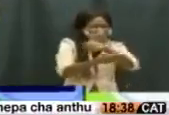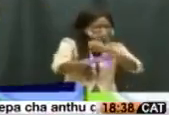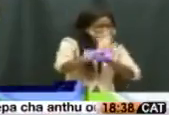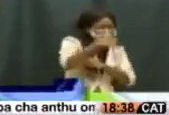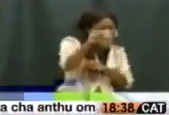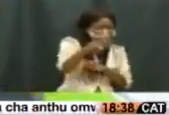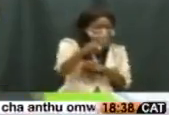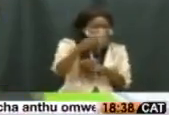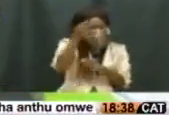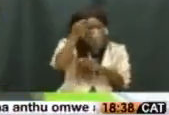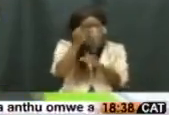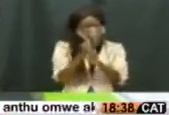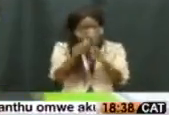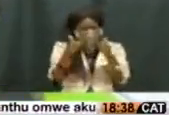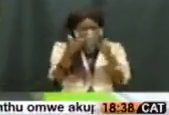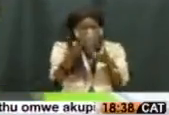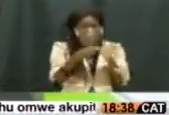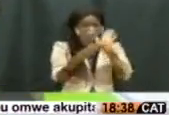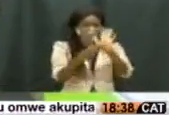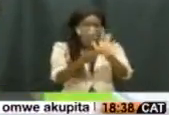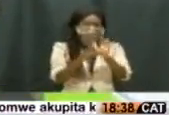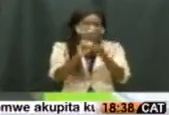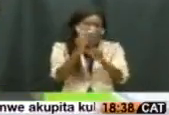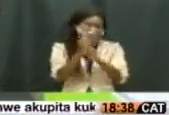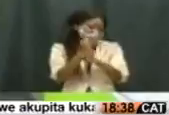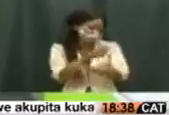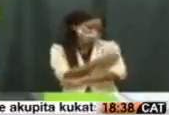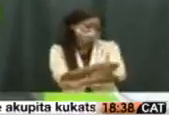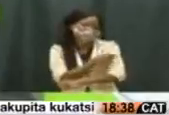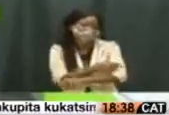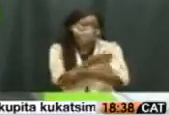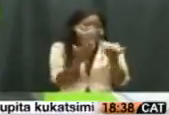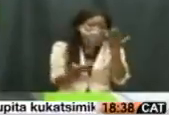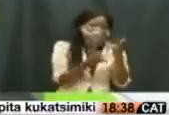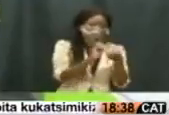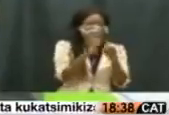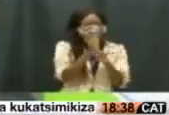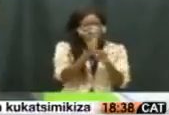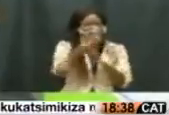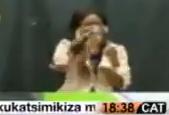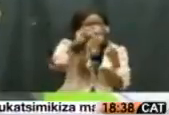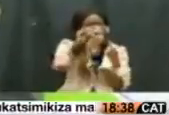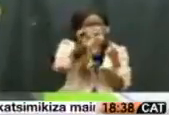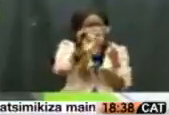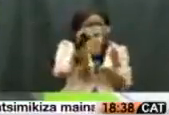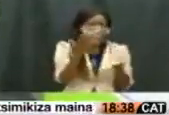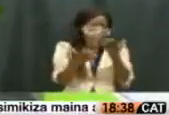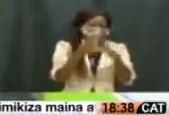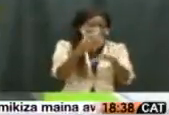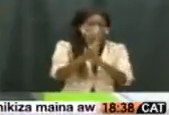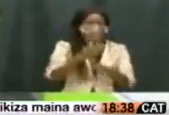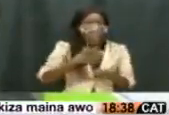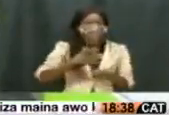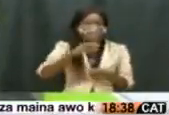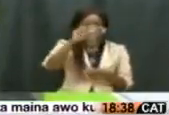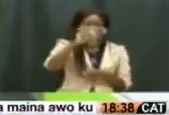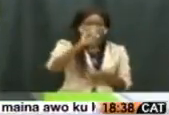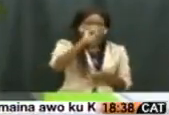ndaku zipatala kandi wa maini jos kandi fanaisi tima kanditu na longo solera